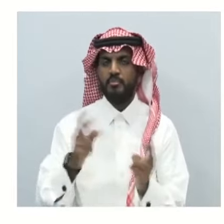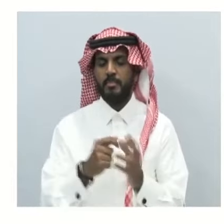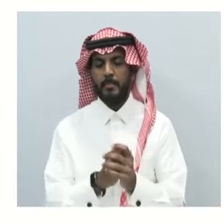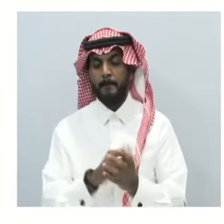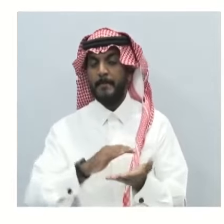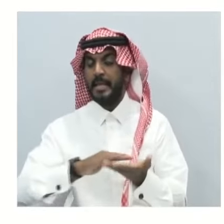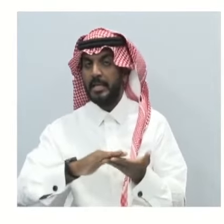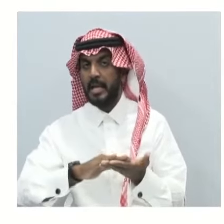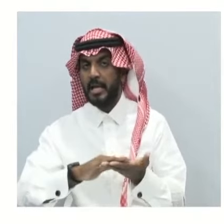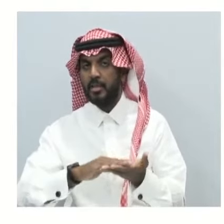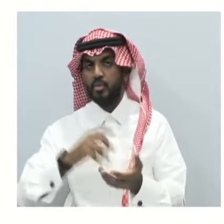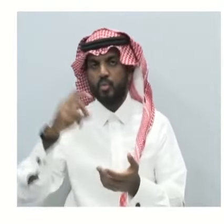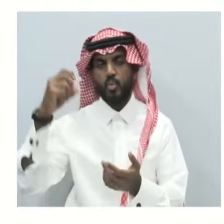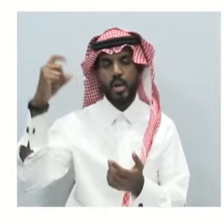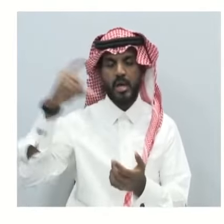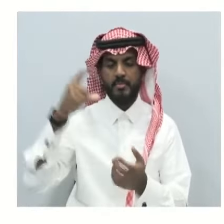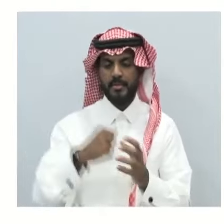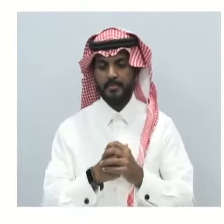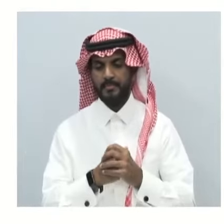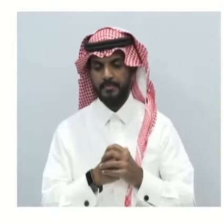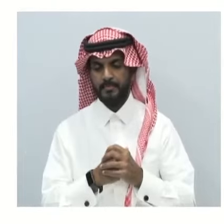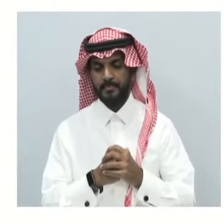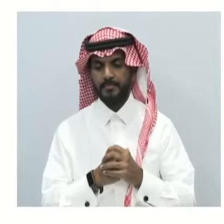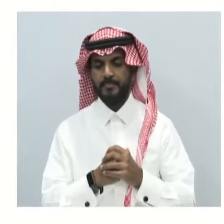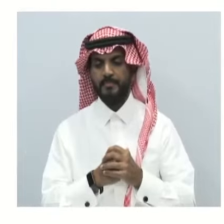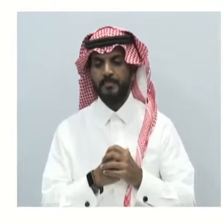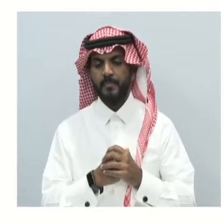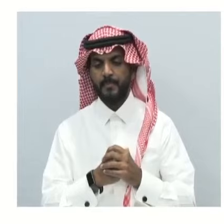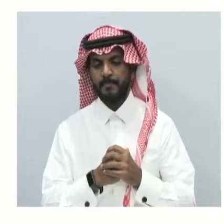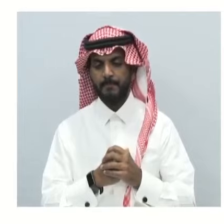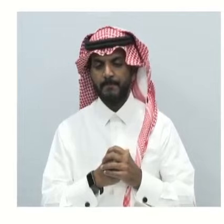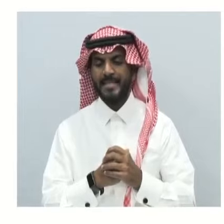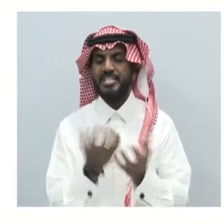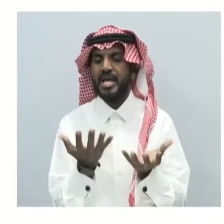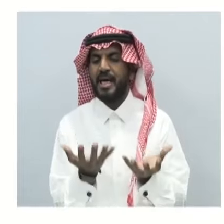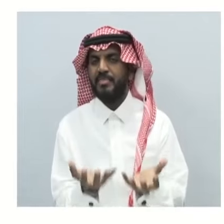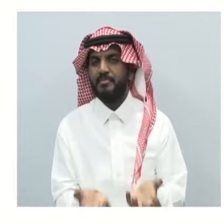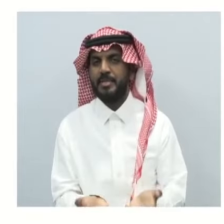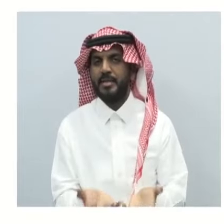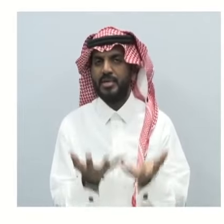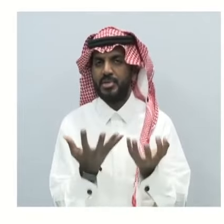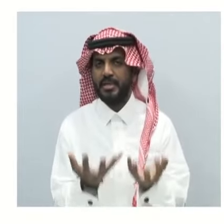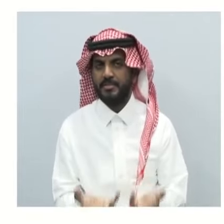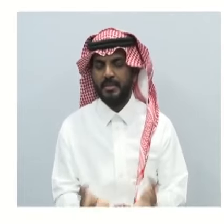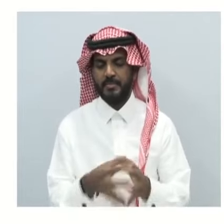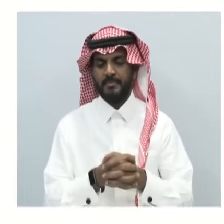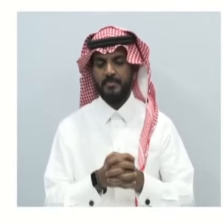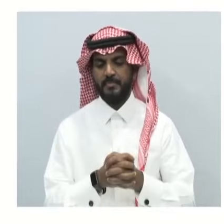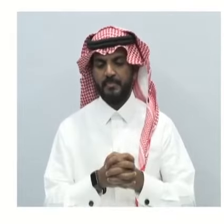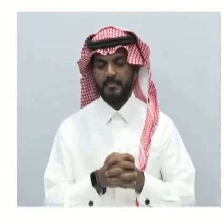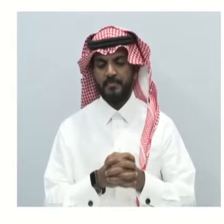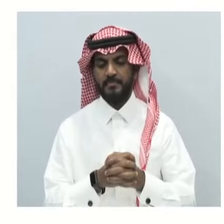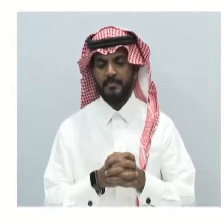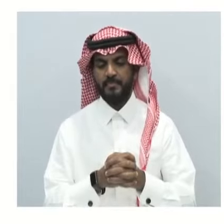لاحظ معي طالب هو طالبتي ان هذه الظاهره سببها الرئيسي هو عمليه الجاذبيه بين